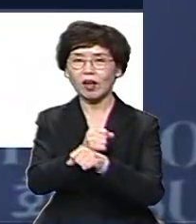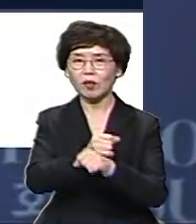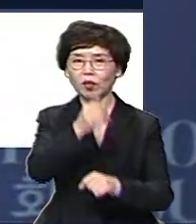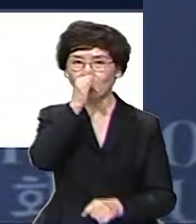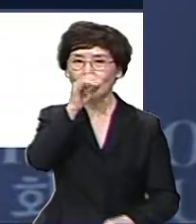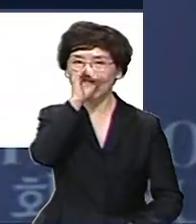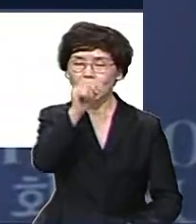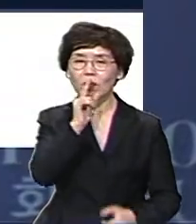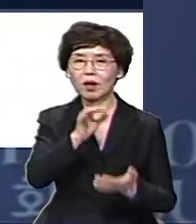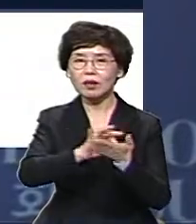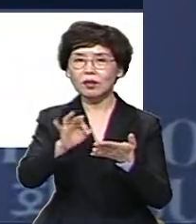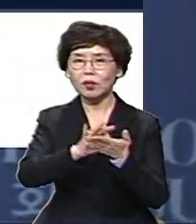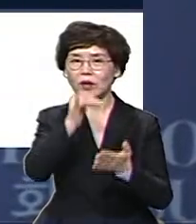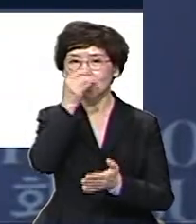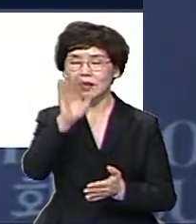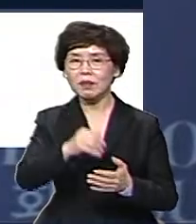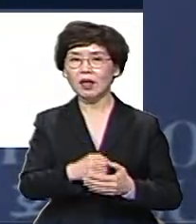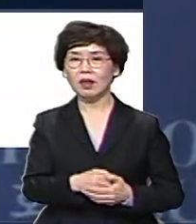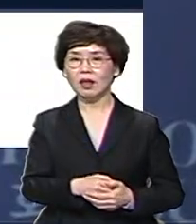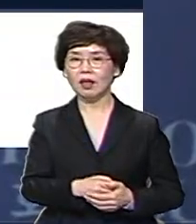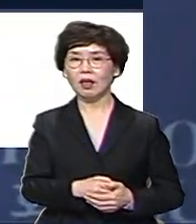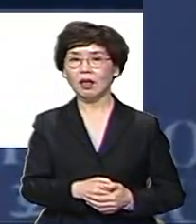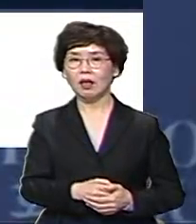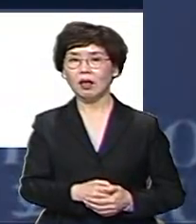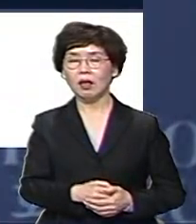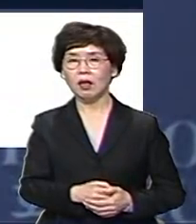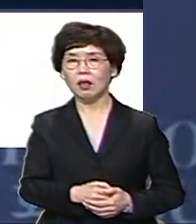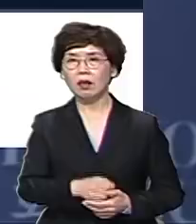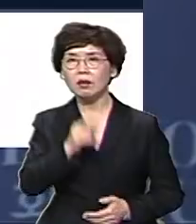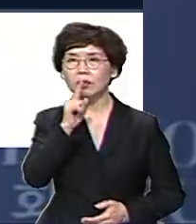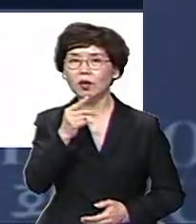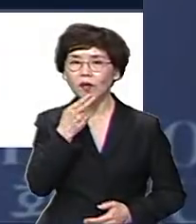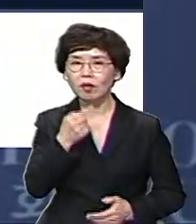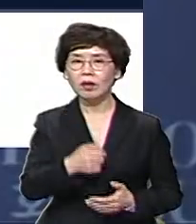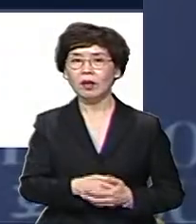여기서 하노이에서 합의를 못하면은